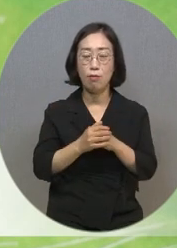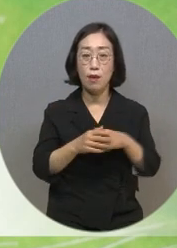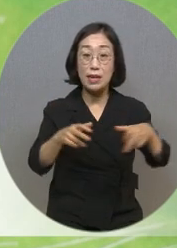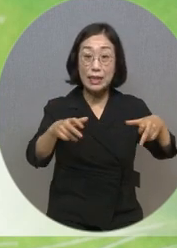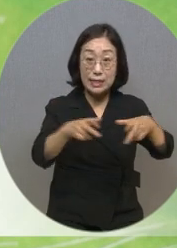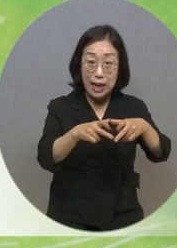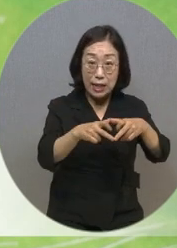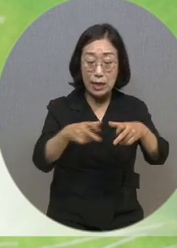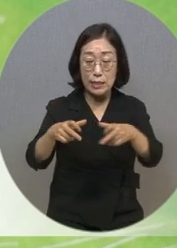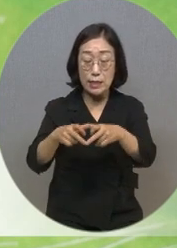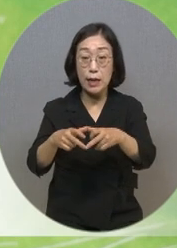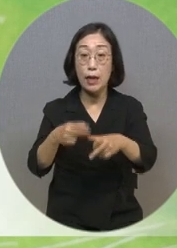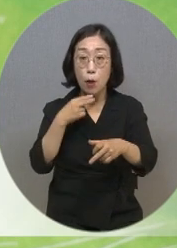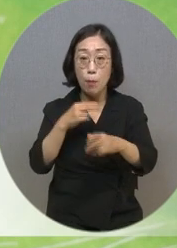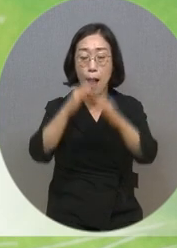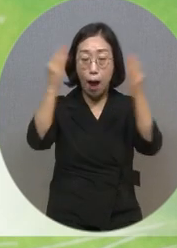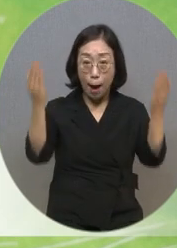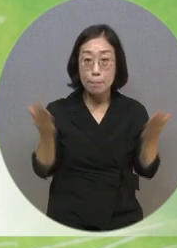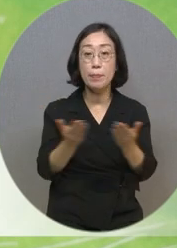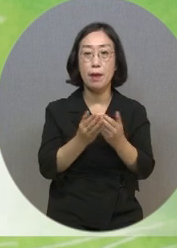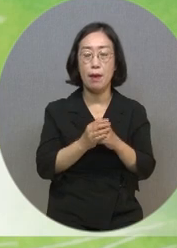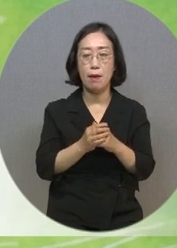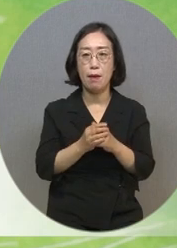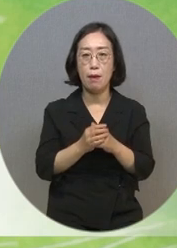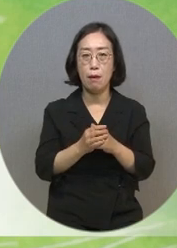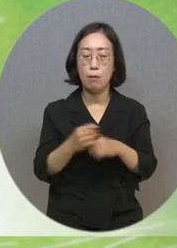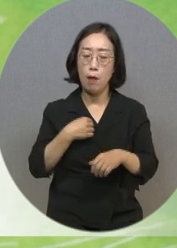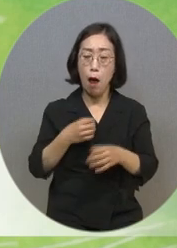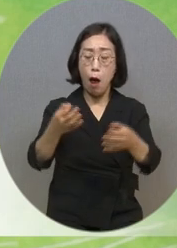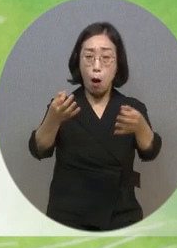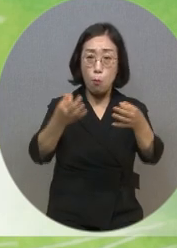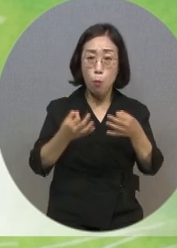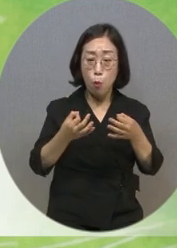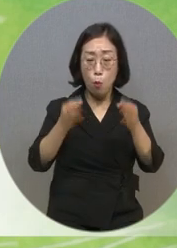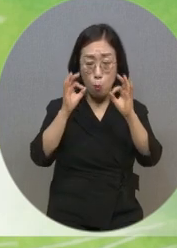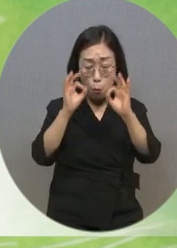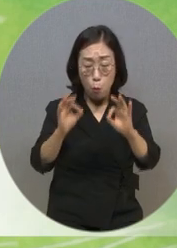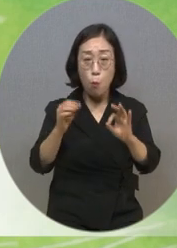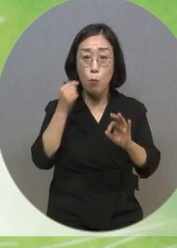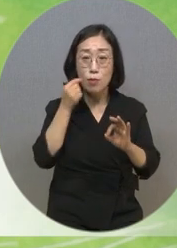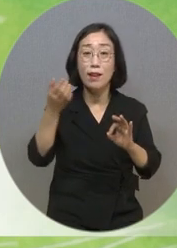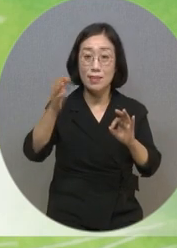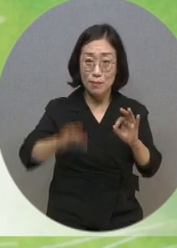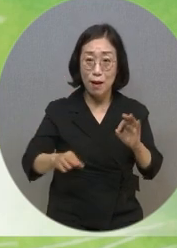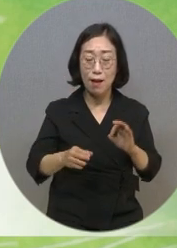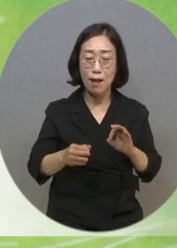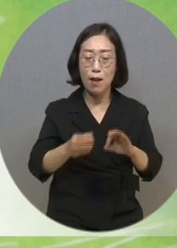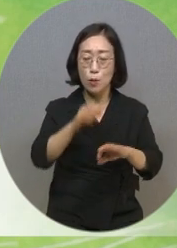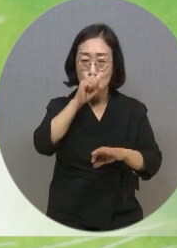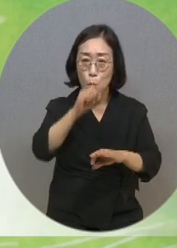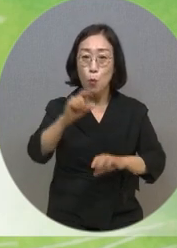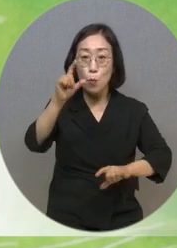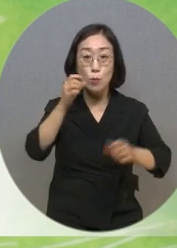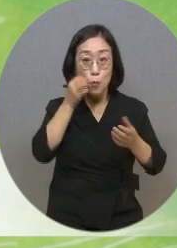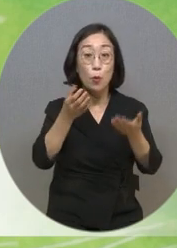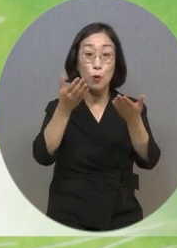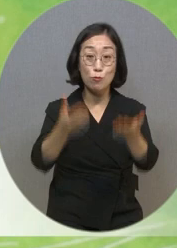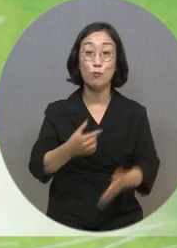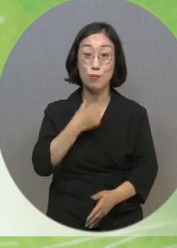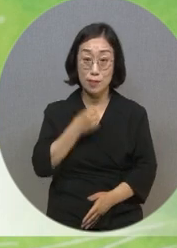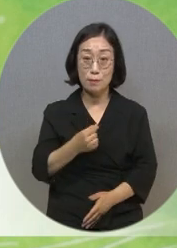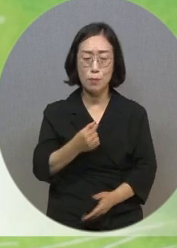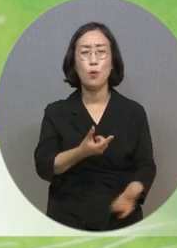장애인, 비장애인이 함께하는 누구나 내가 상대에게 보이지는 않더라도 나의 좋은 모습을 상대에게 보여주고 싶어 하지